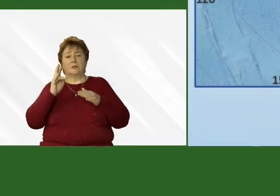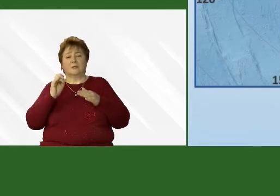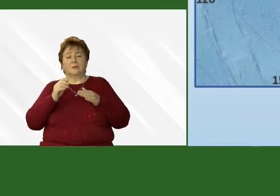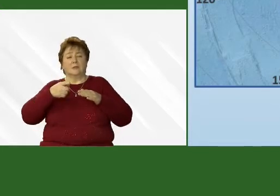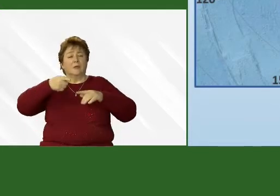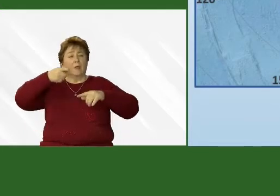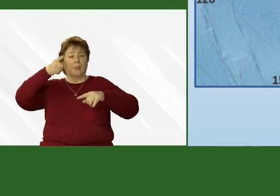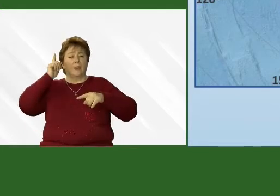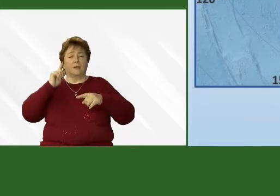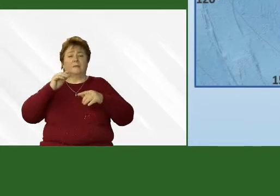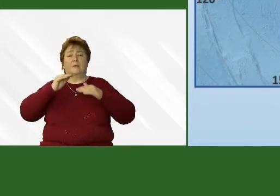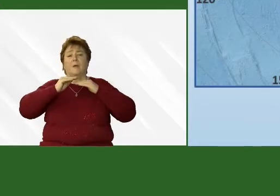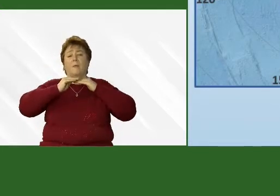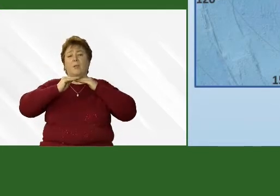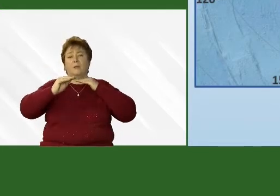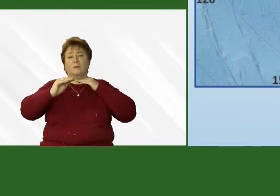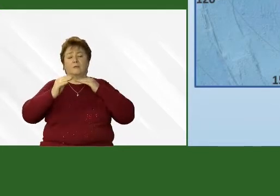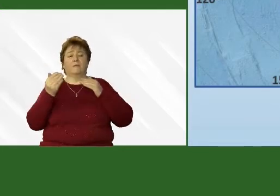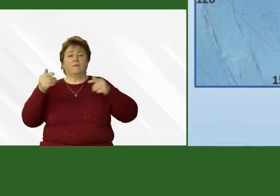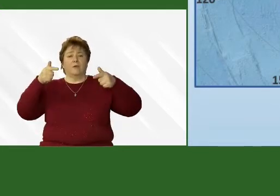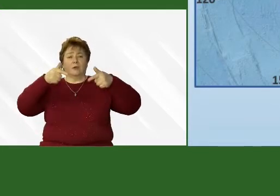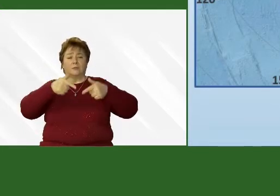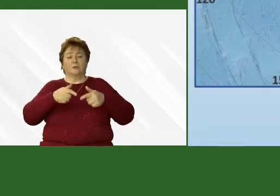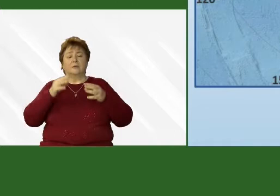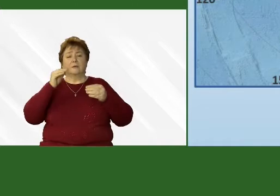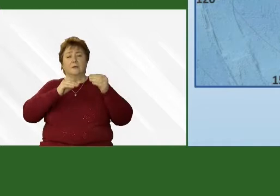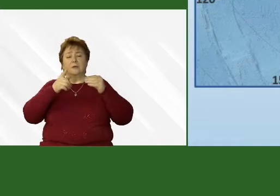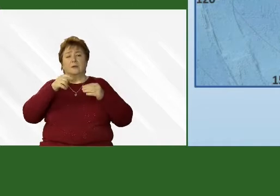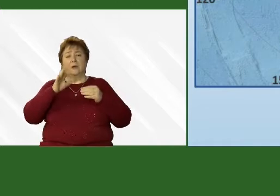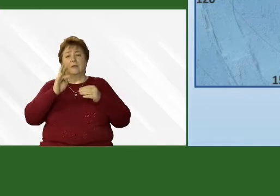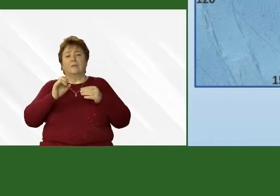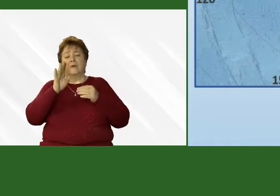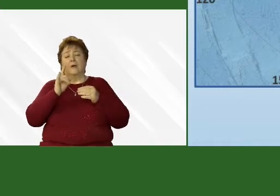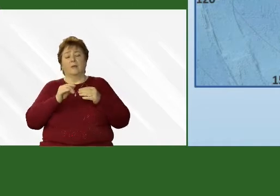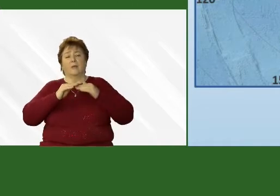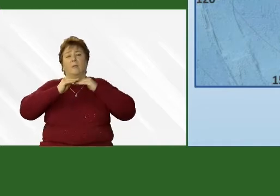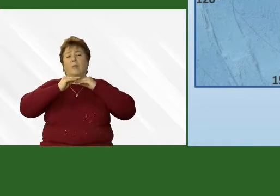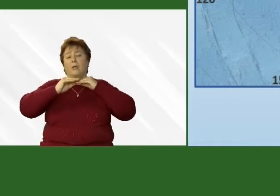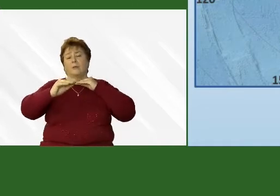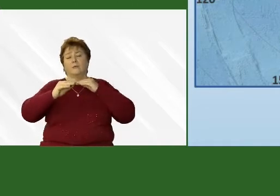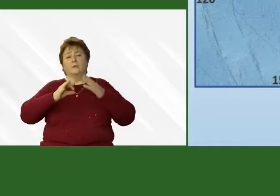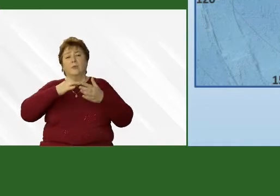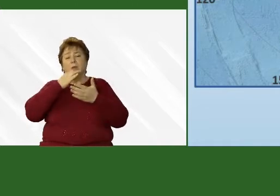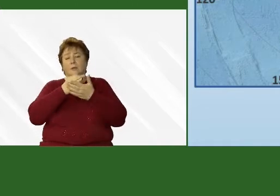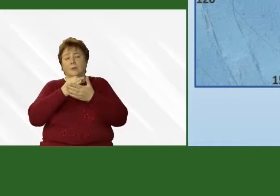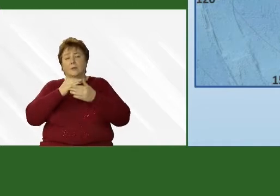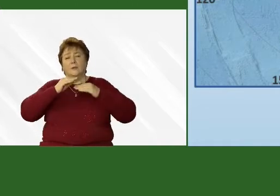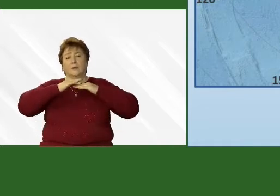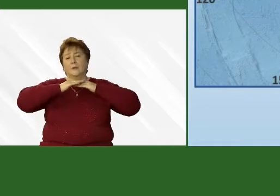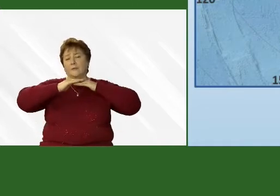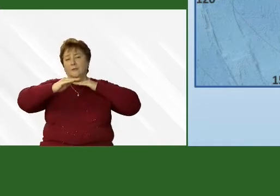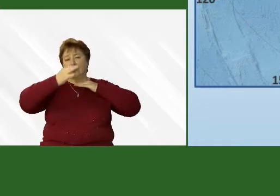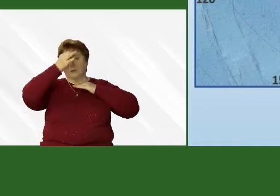древняя антарктическая платформа, входившая в состав Гондваны. Платформе соответствует равнинный